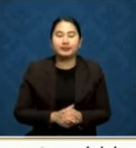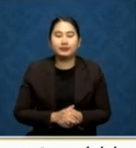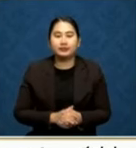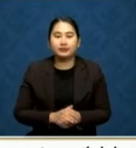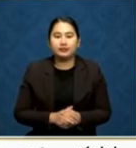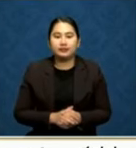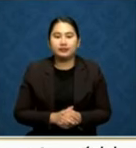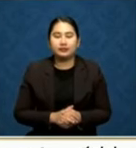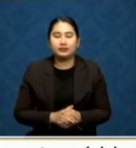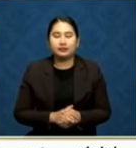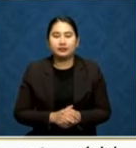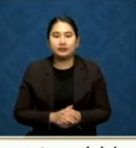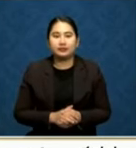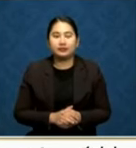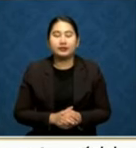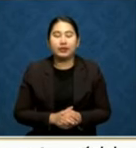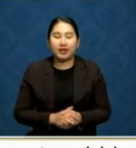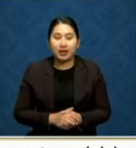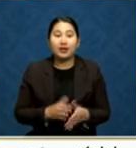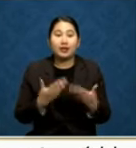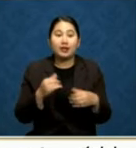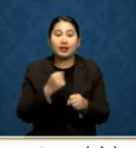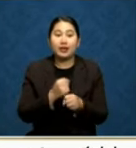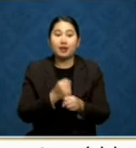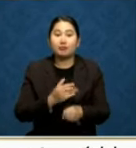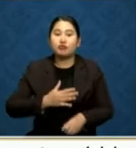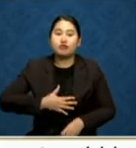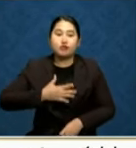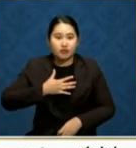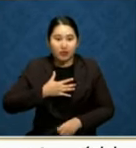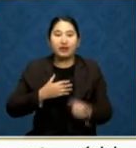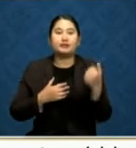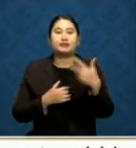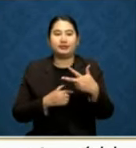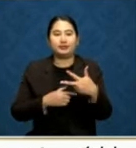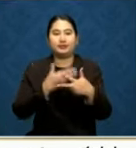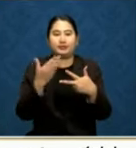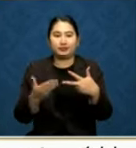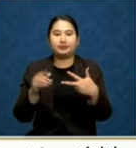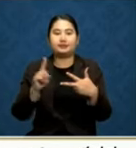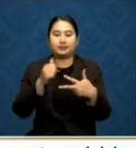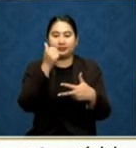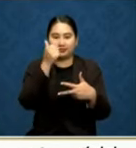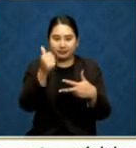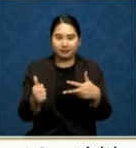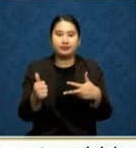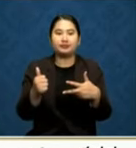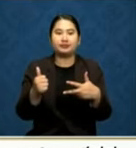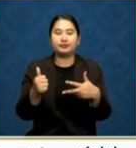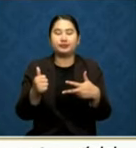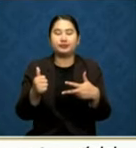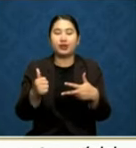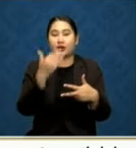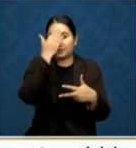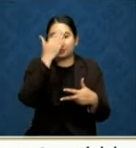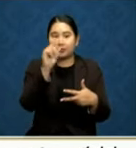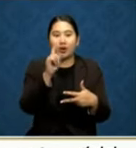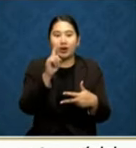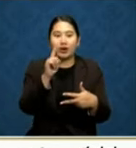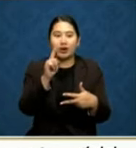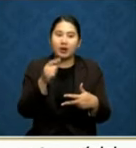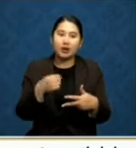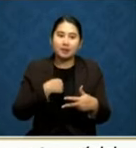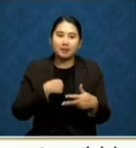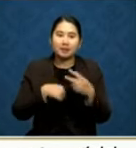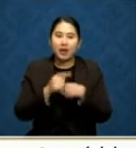เรื่องที่เป็นผลงานที่ท่านภูมิใจเหนืมา 3 เรื่องดีครับเพราอะไรที่เราไป